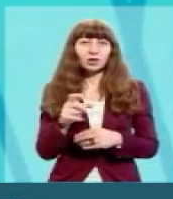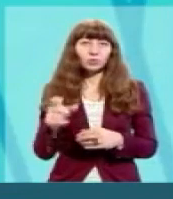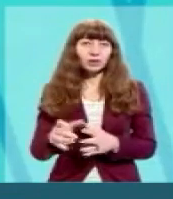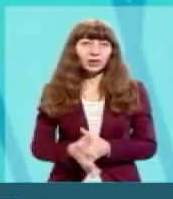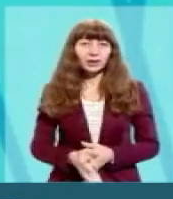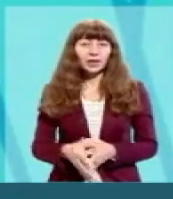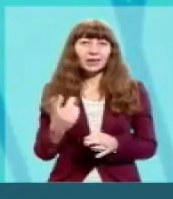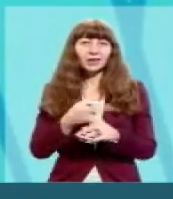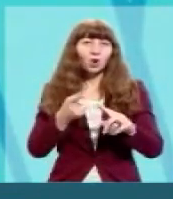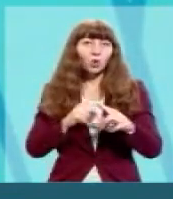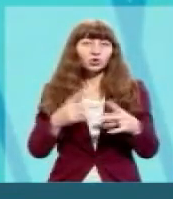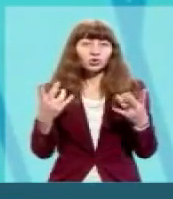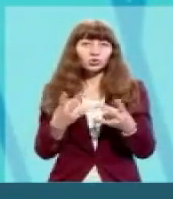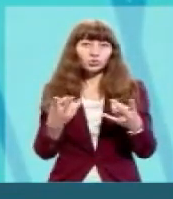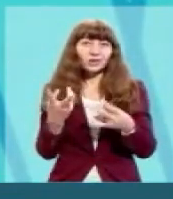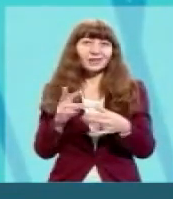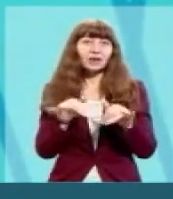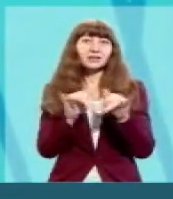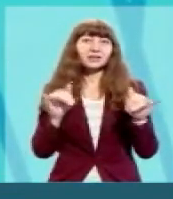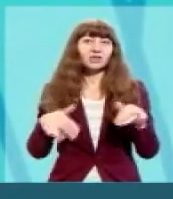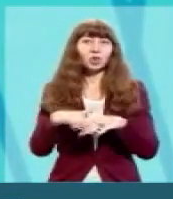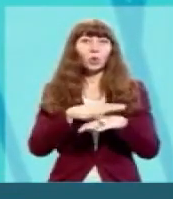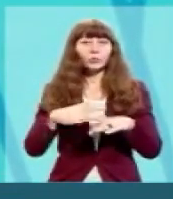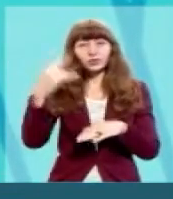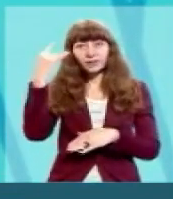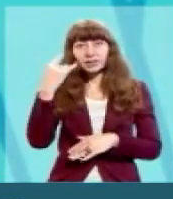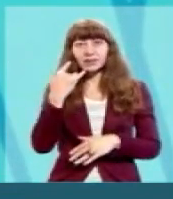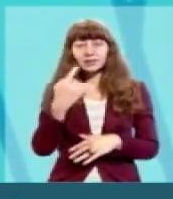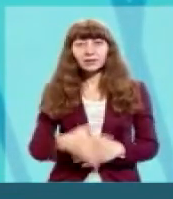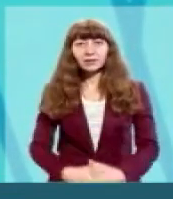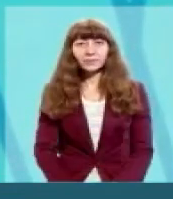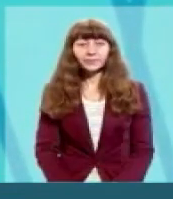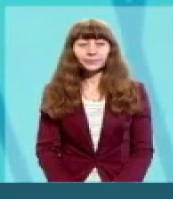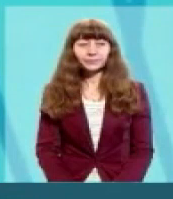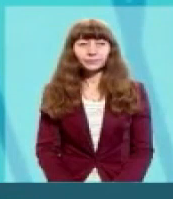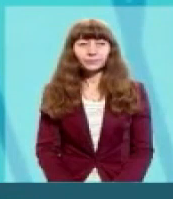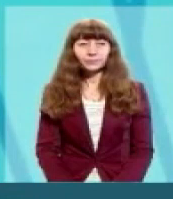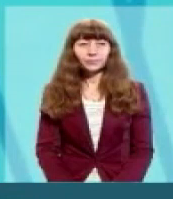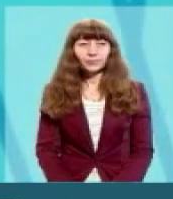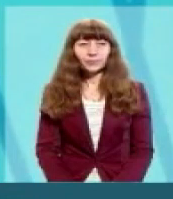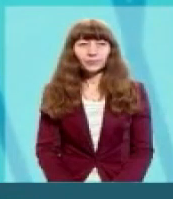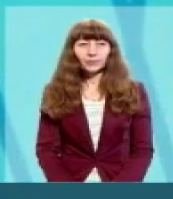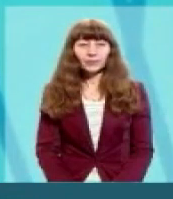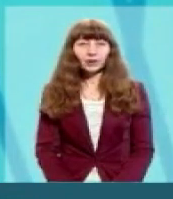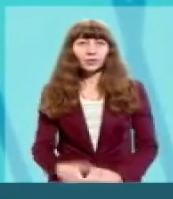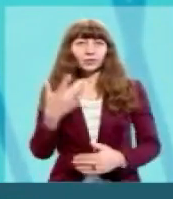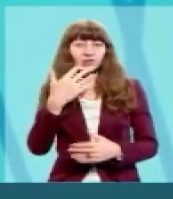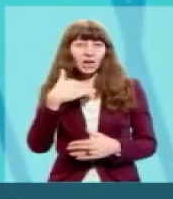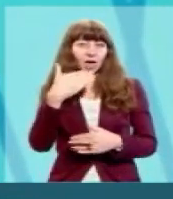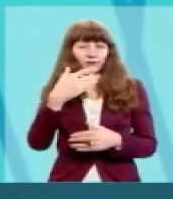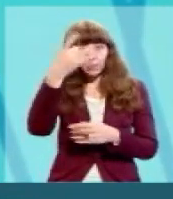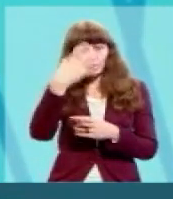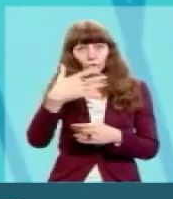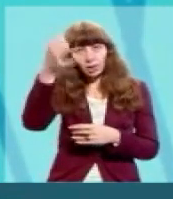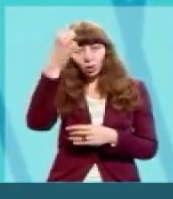тиіс. Мемлекет басшысының Түркістандағы сөйлеген сөзінің басты ерекшелігі де осында. Әдетте біз мәдениет, ғылым,